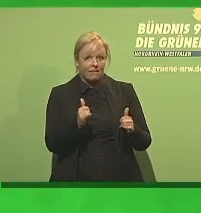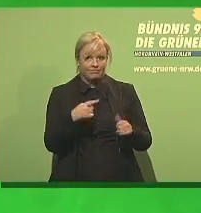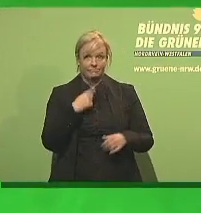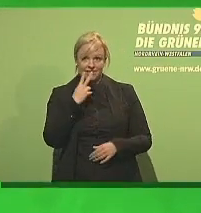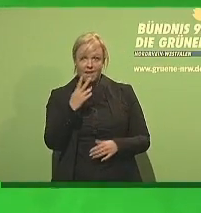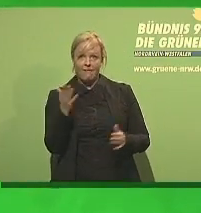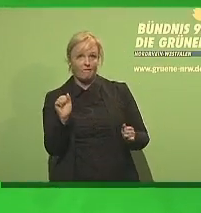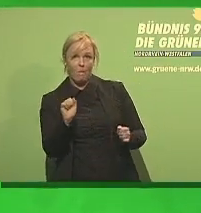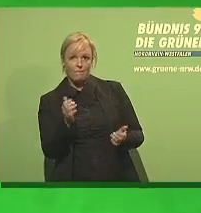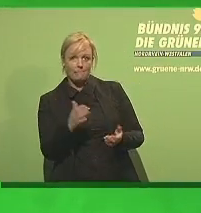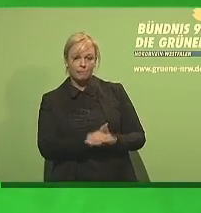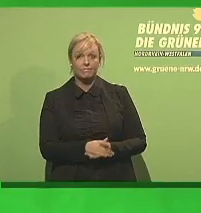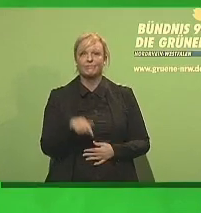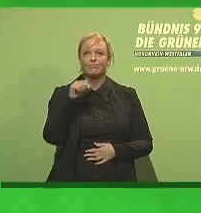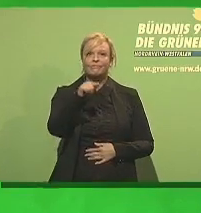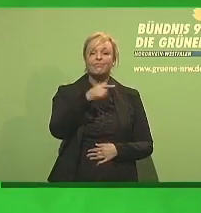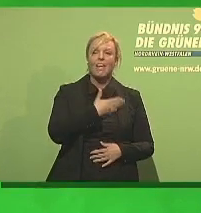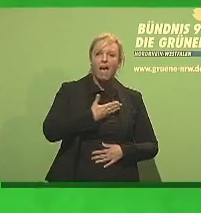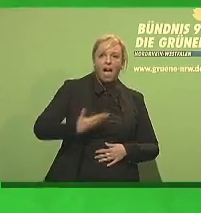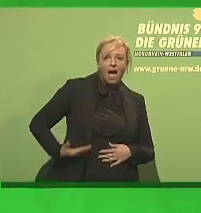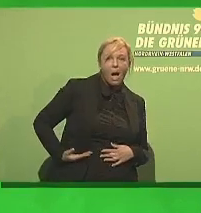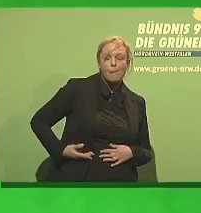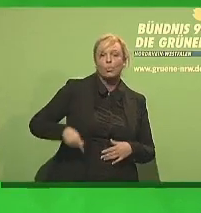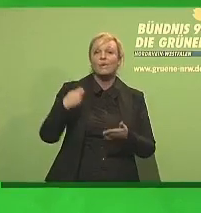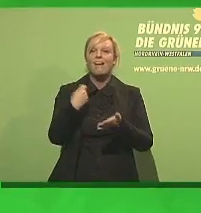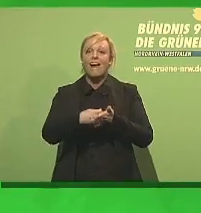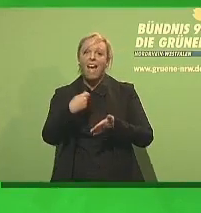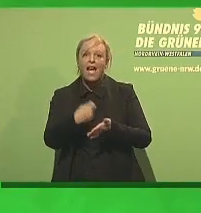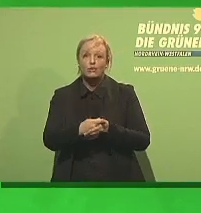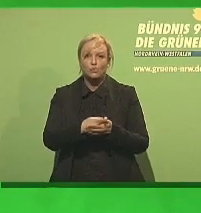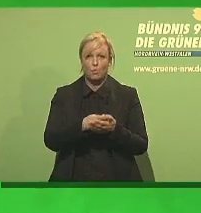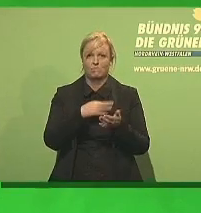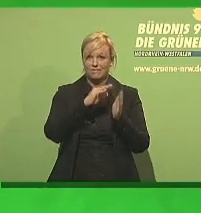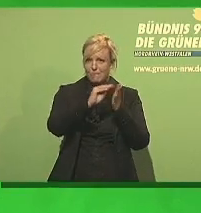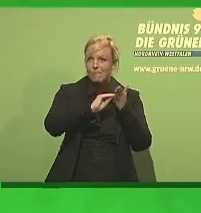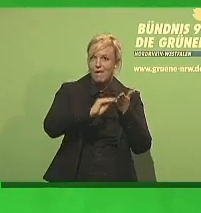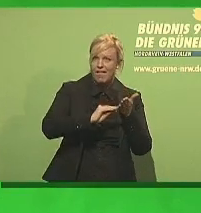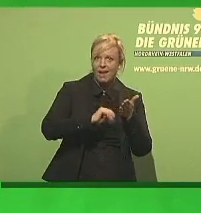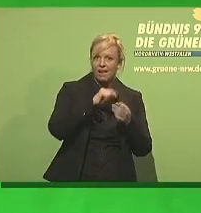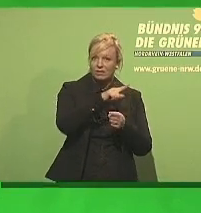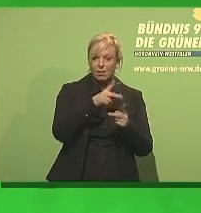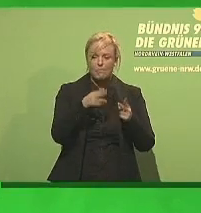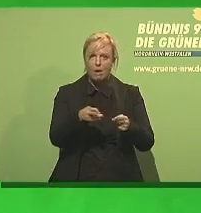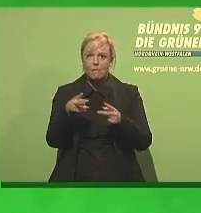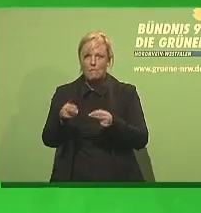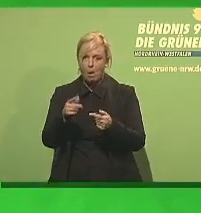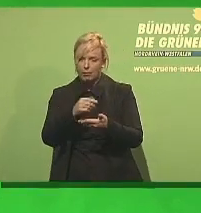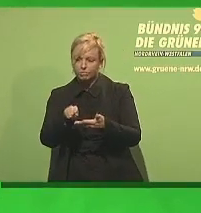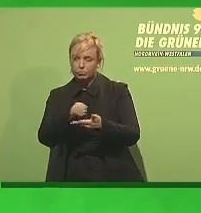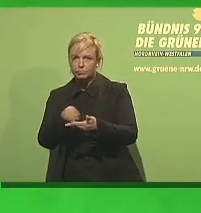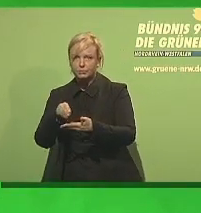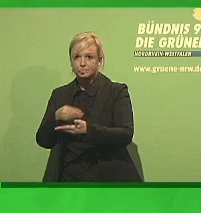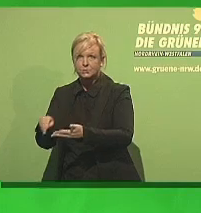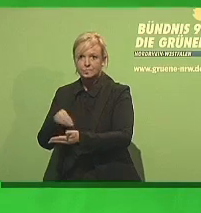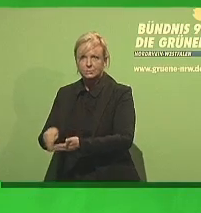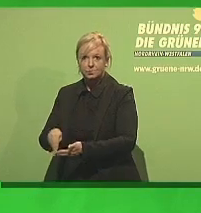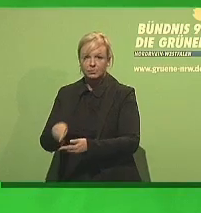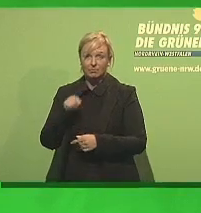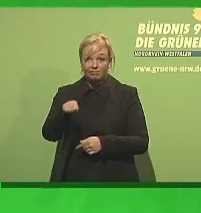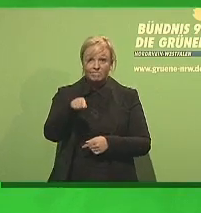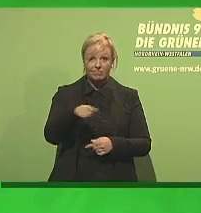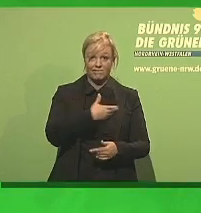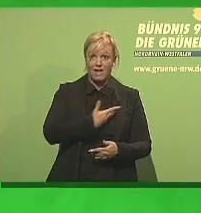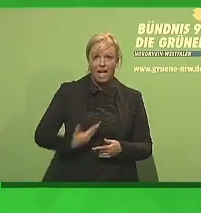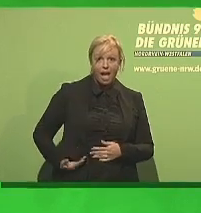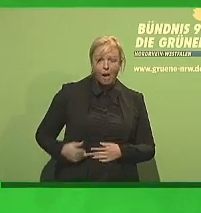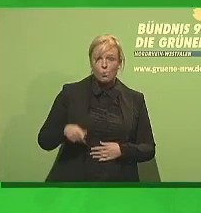daran, dass sie den Armuts- und Reichtumsbericht schamlos zensieren. Um das wahre Ausmaß von Armut und Reichtum